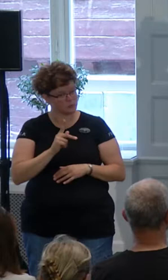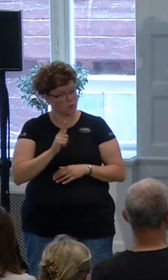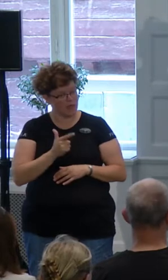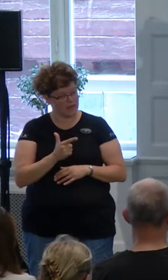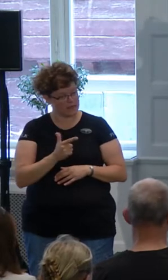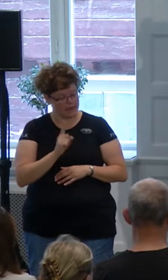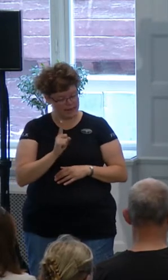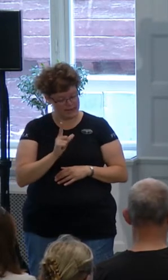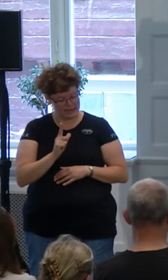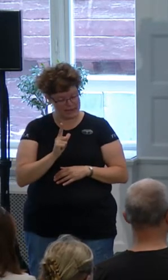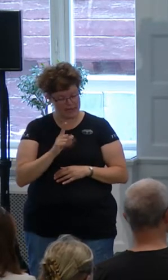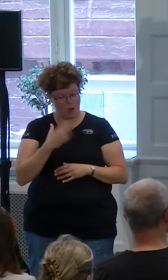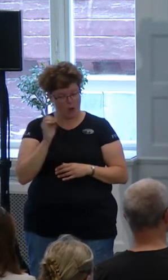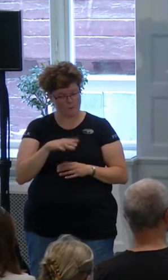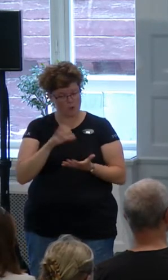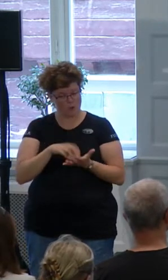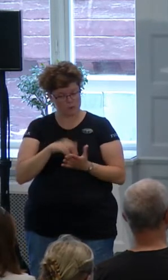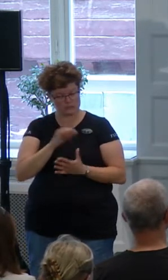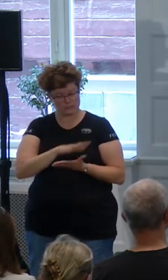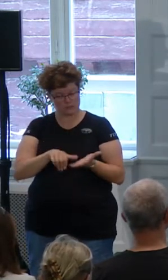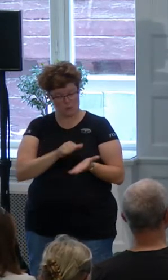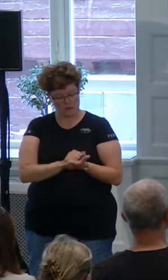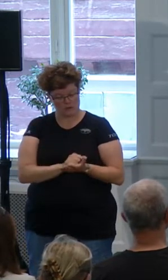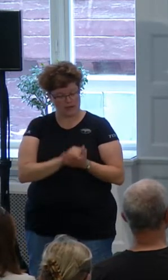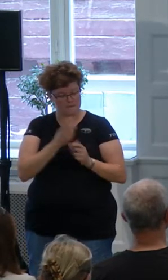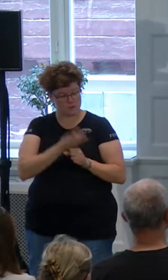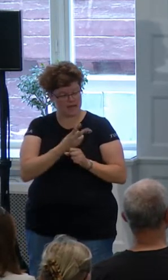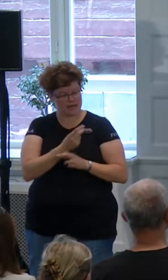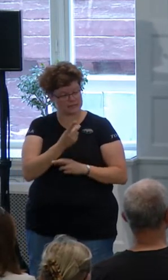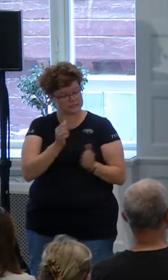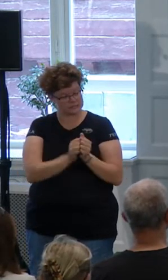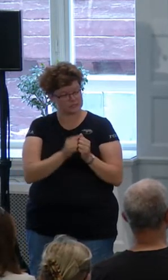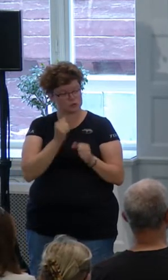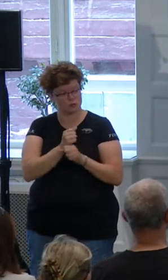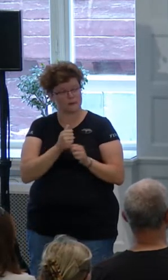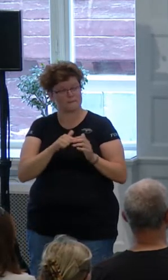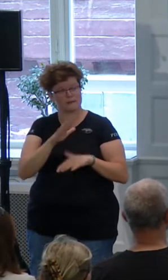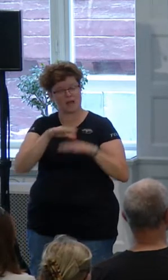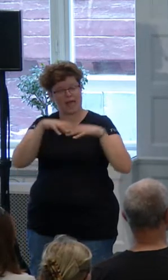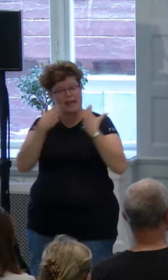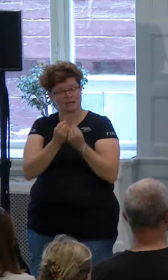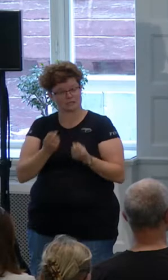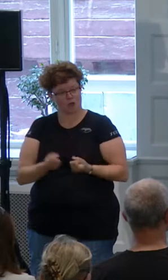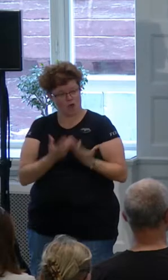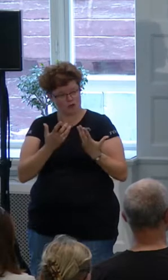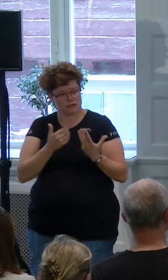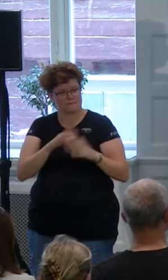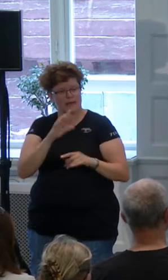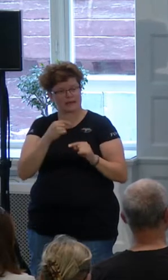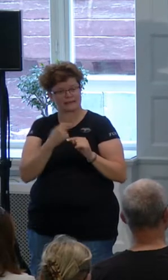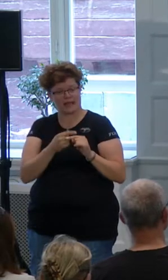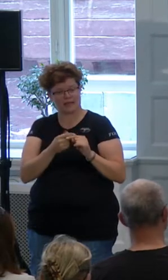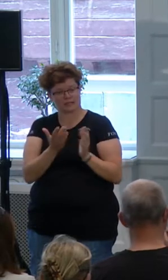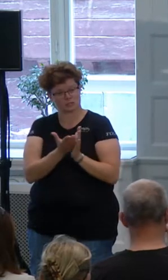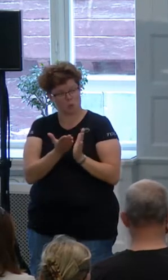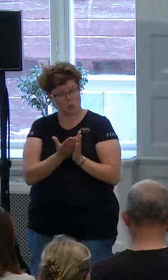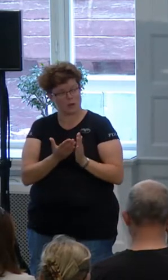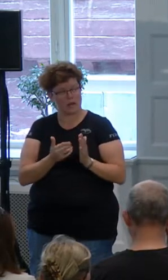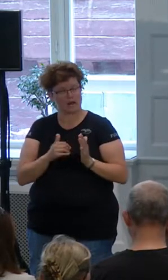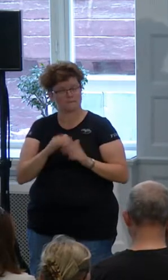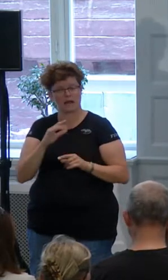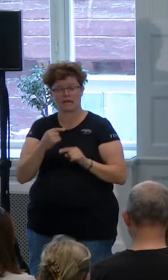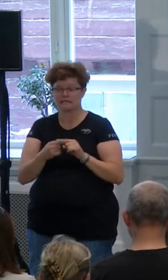till exempel en kommun i Skåne skulle prova ett annat sätt att jobba, mer helhetslösning? Kanske närmare skolorna,